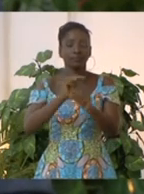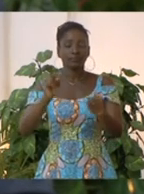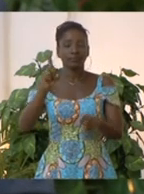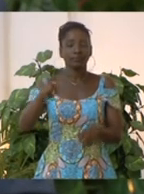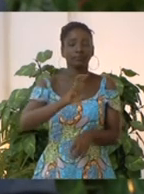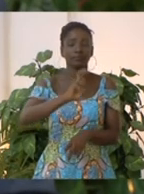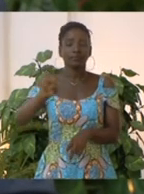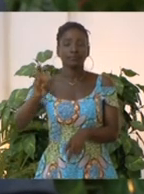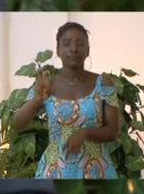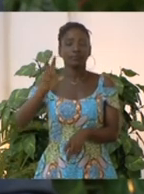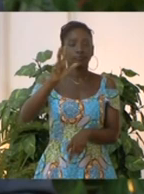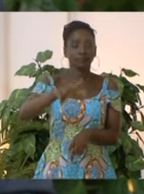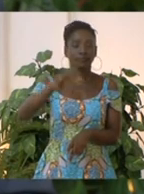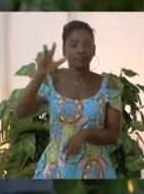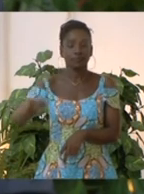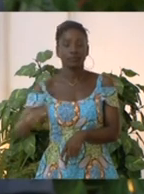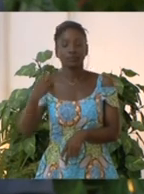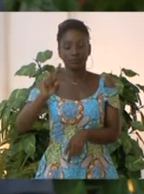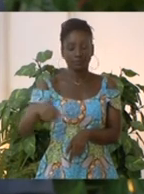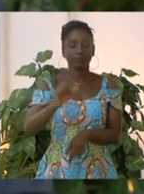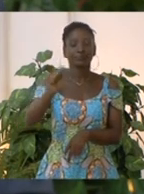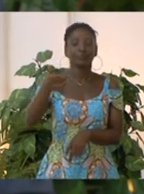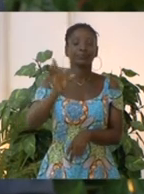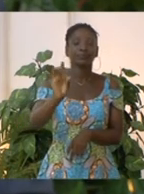1233, soit 2,17%.